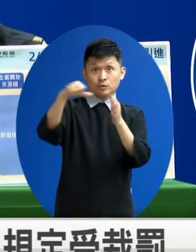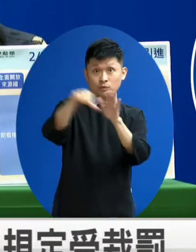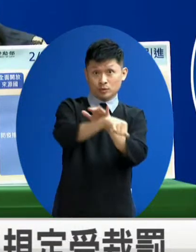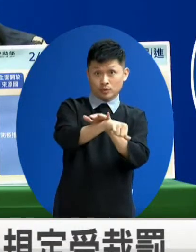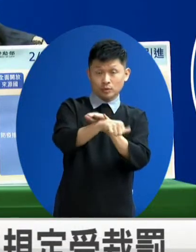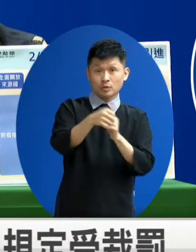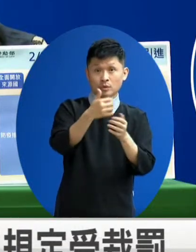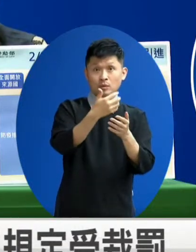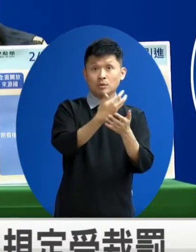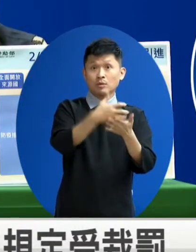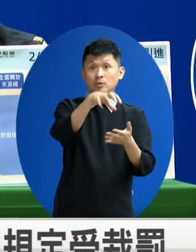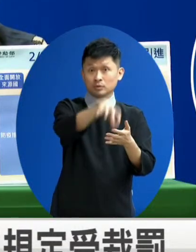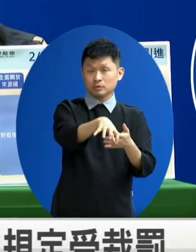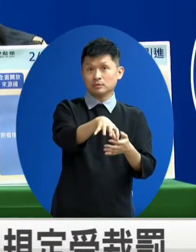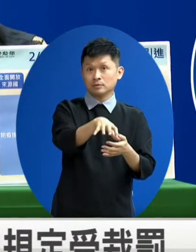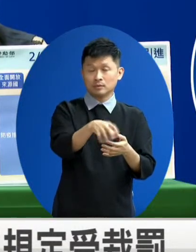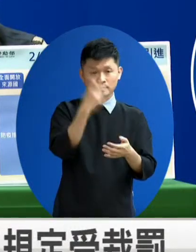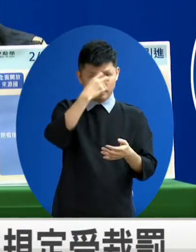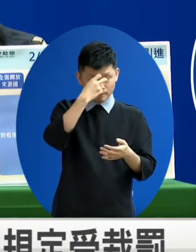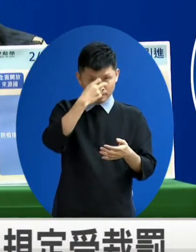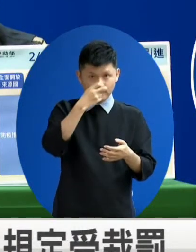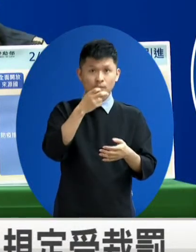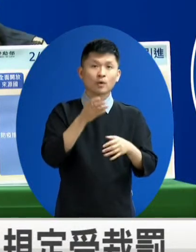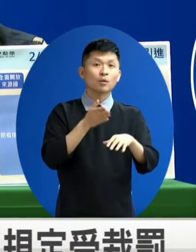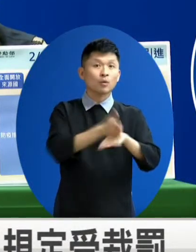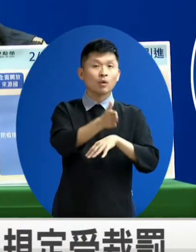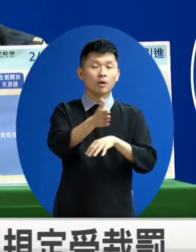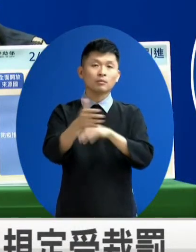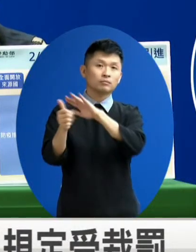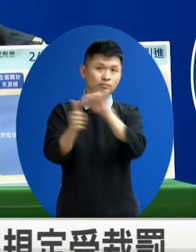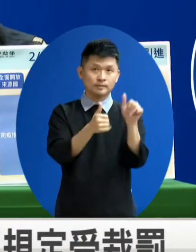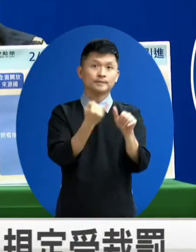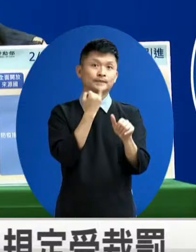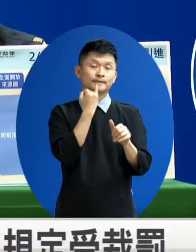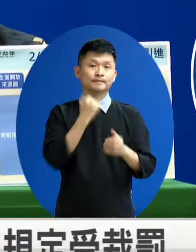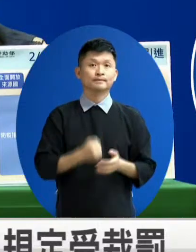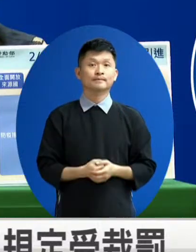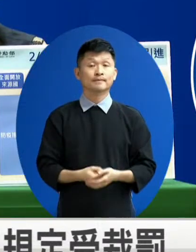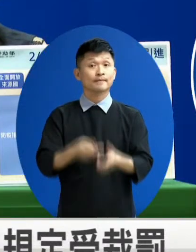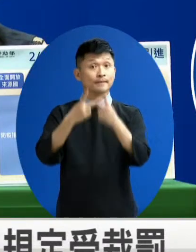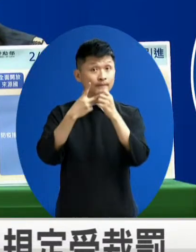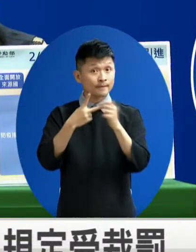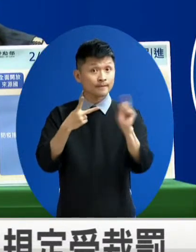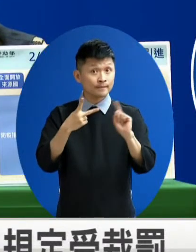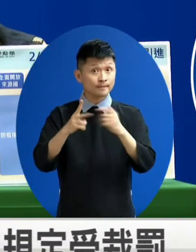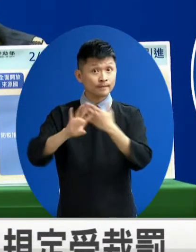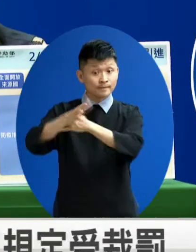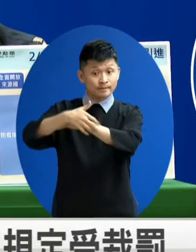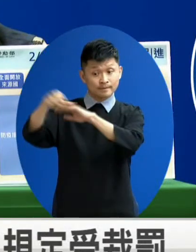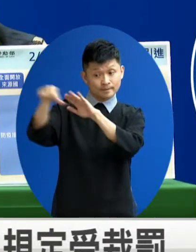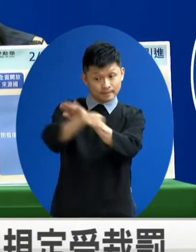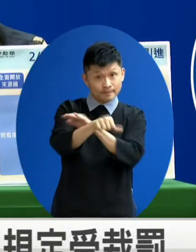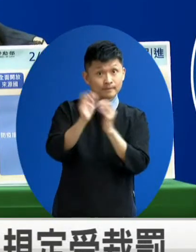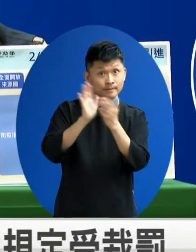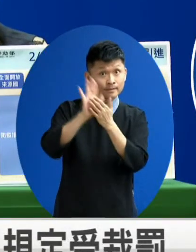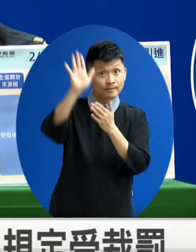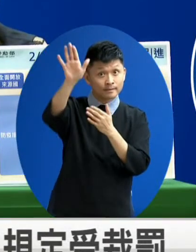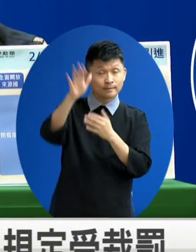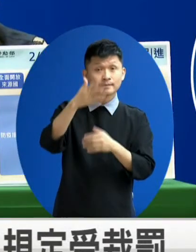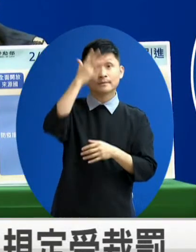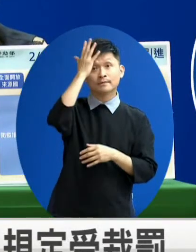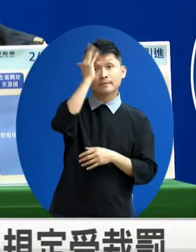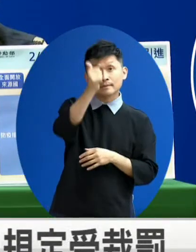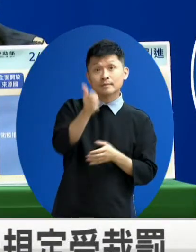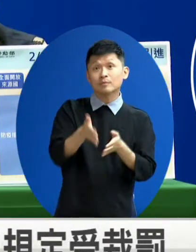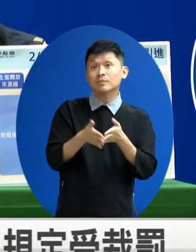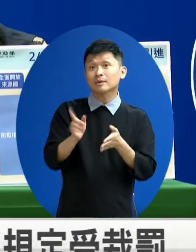关怀服务网，那经过查核同意后才能够引进。那第二点，移工入境之后，那雇主